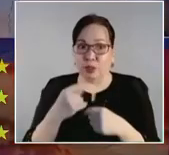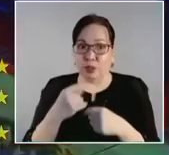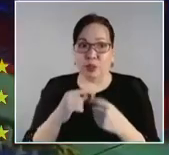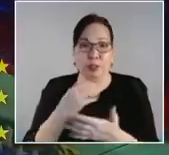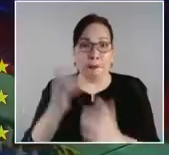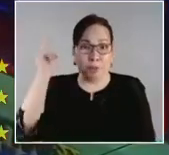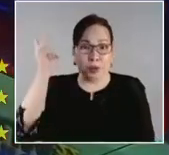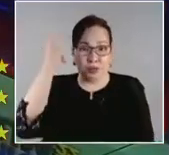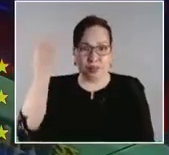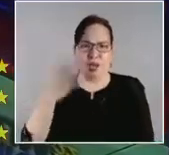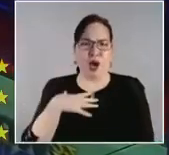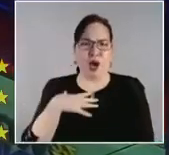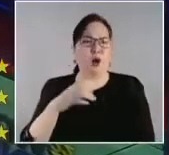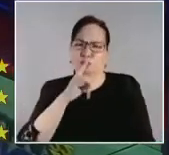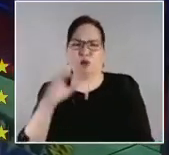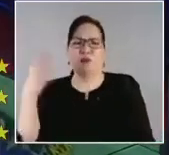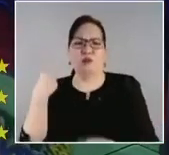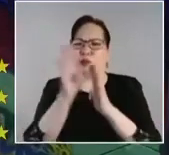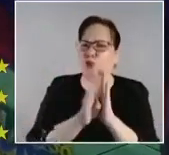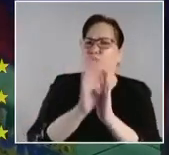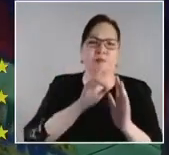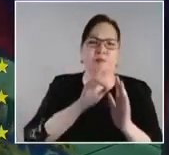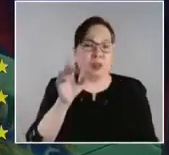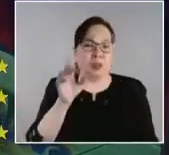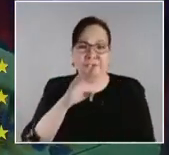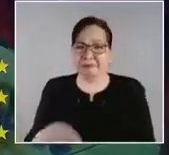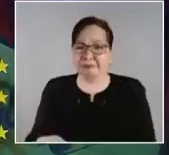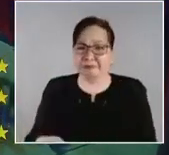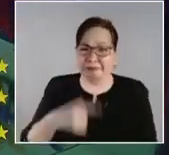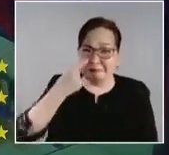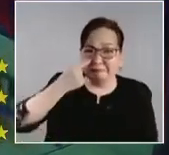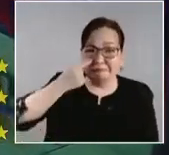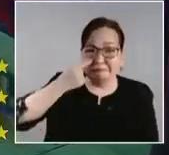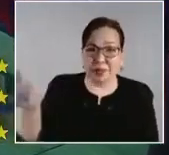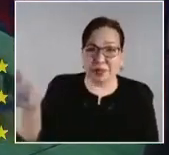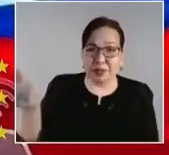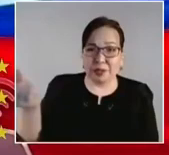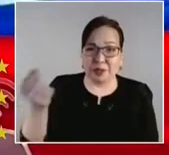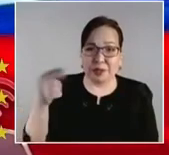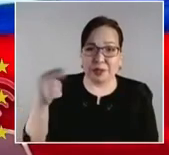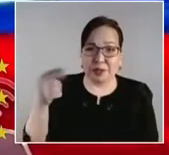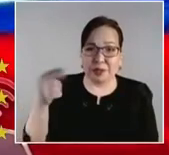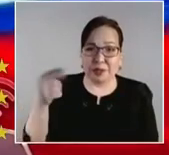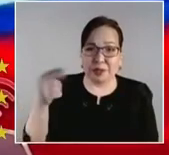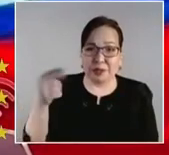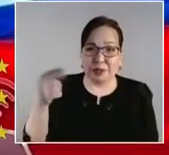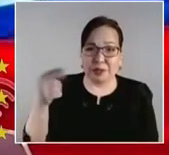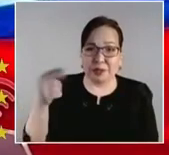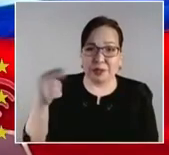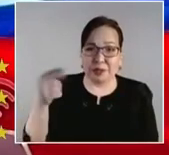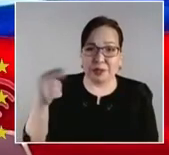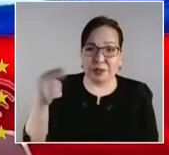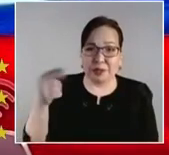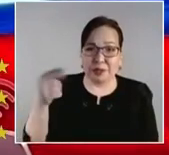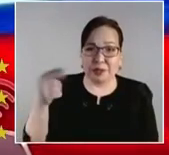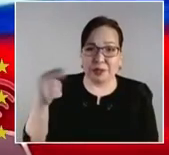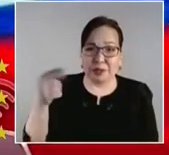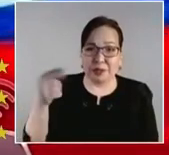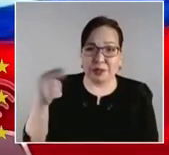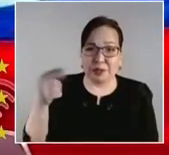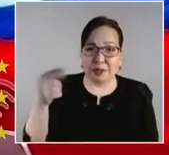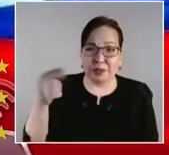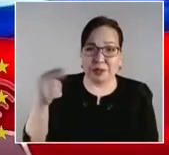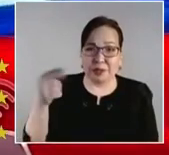ay sinasabi nila para perhaps para sila ay inyong iboto. Ang magiging realidad po